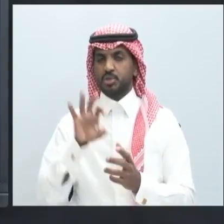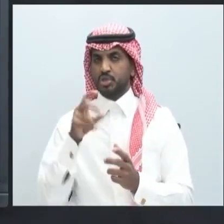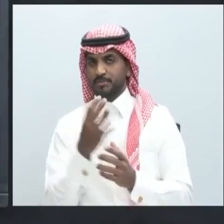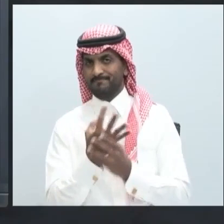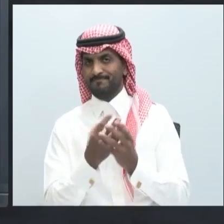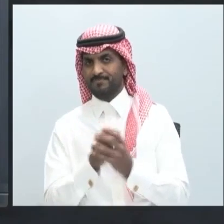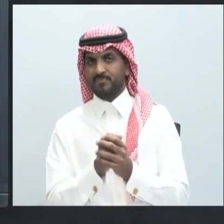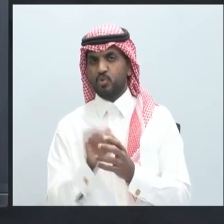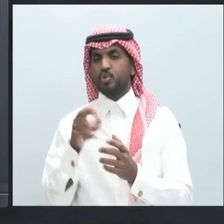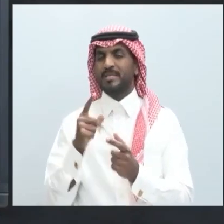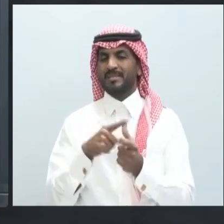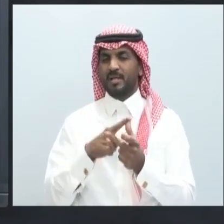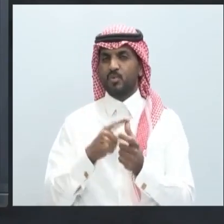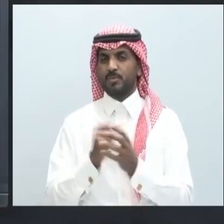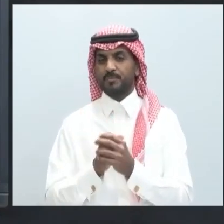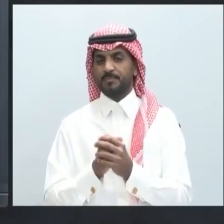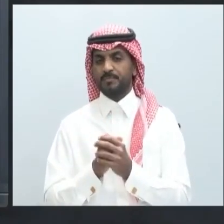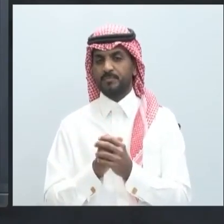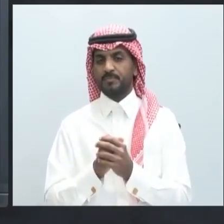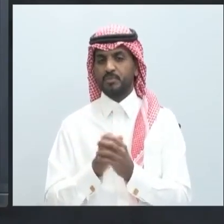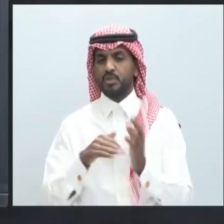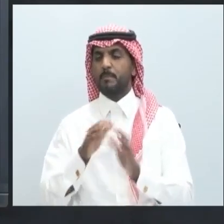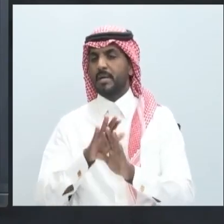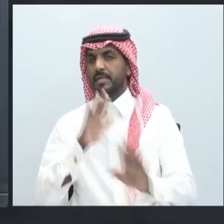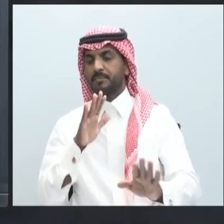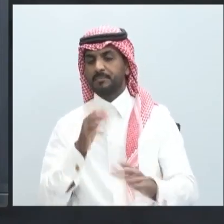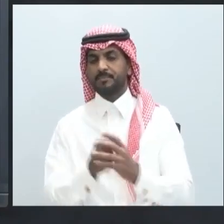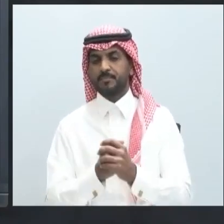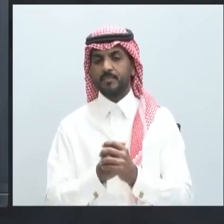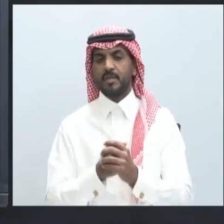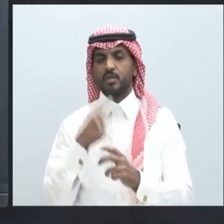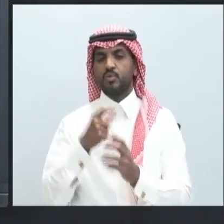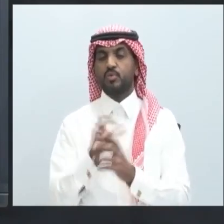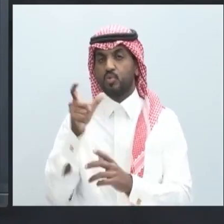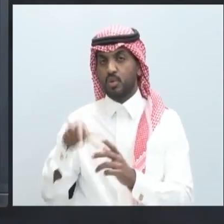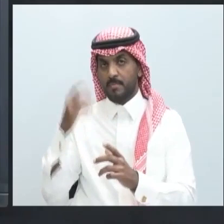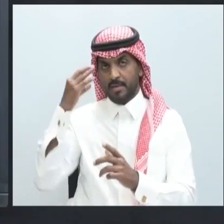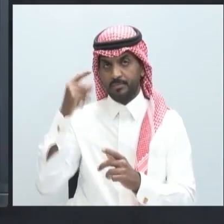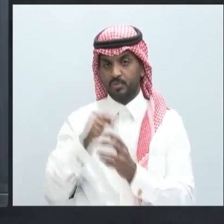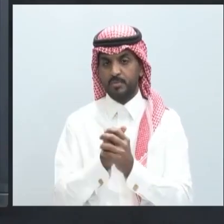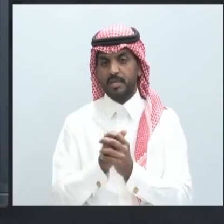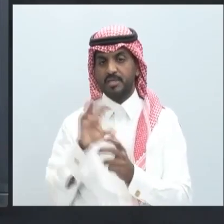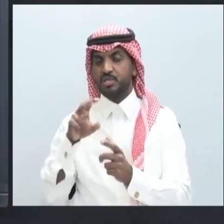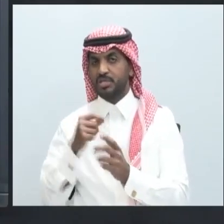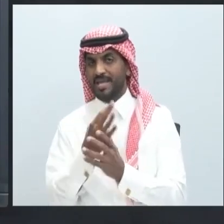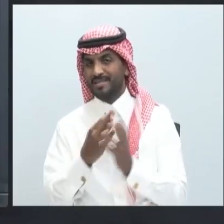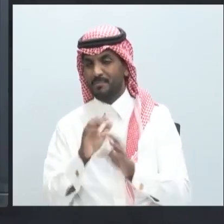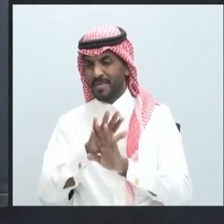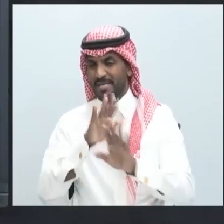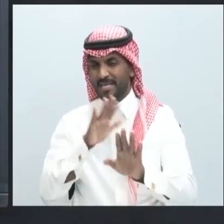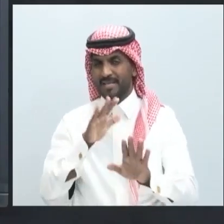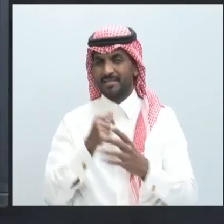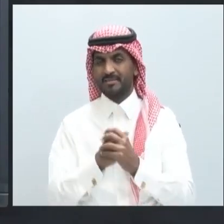الكروماتيد الاول والجين الاخر يتواجد بعيد عن هنا يذكر العلماء كلما كانت الجينات بعيده عن